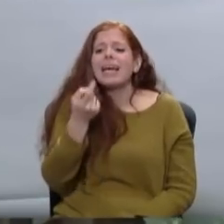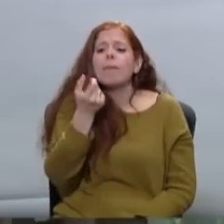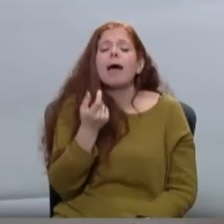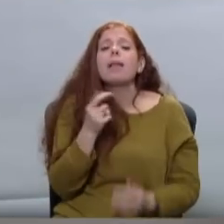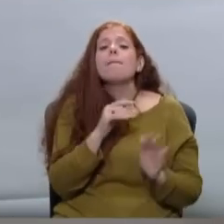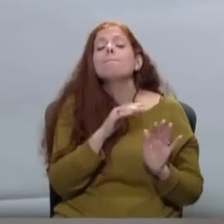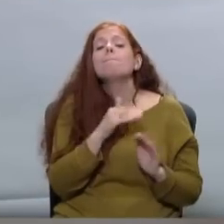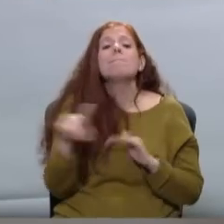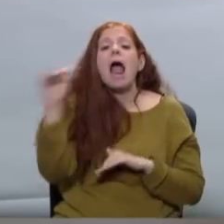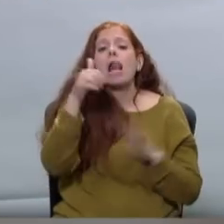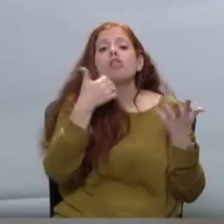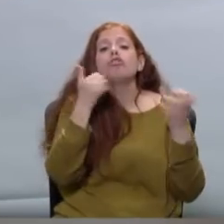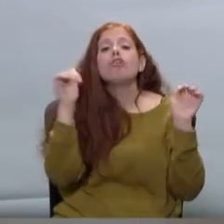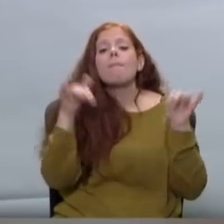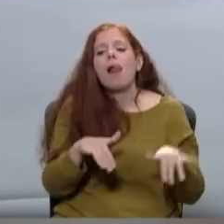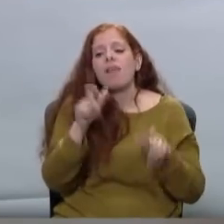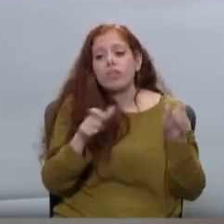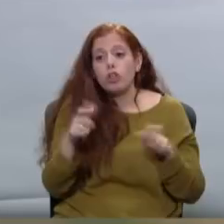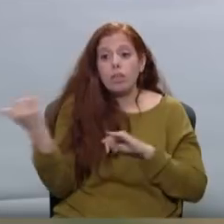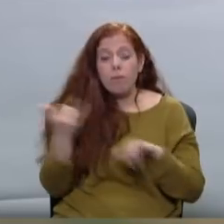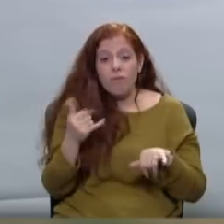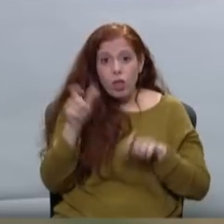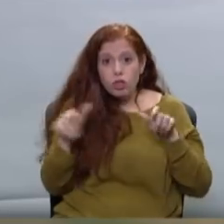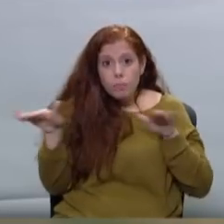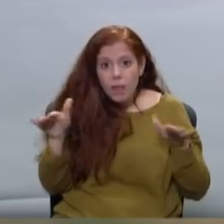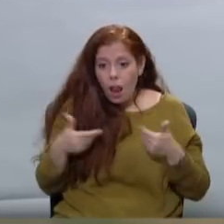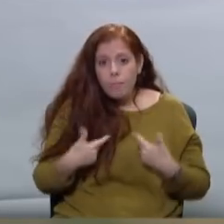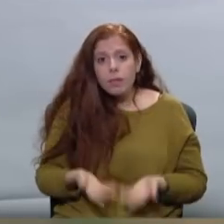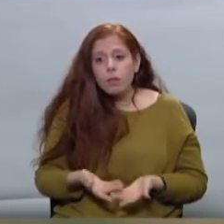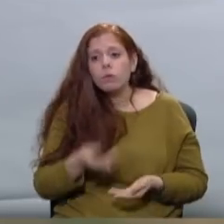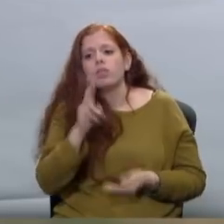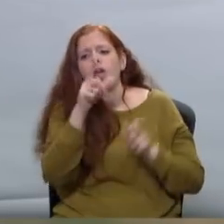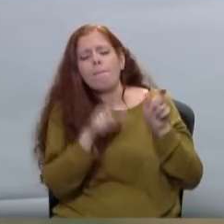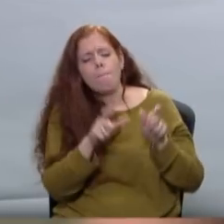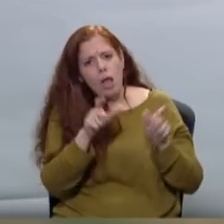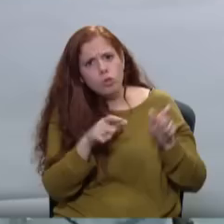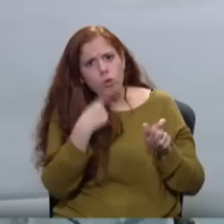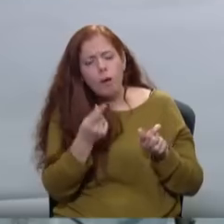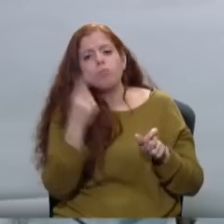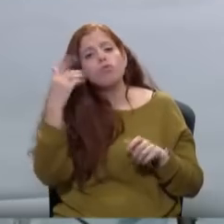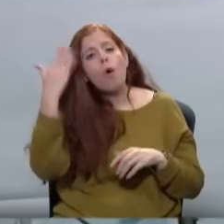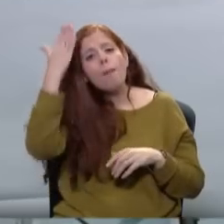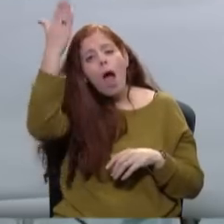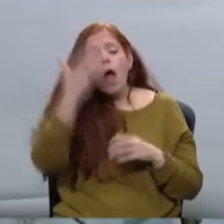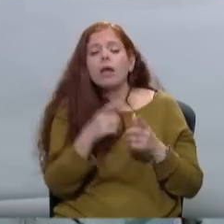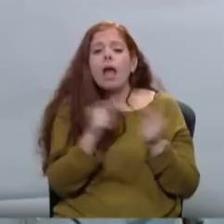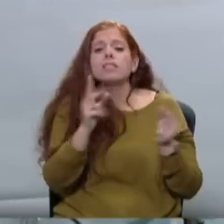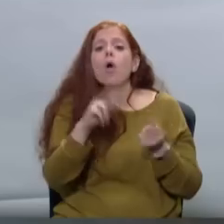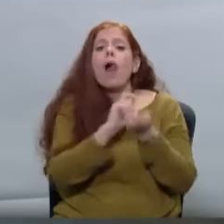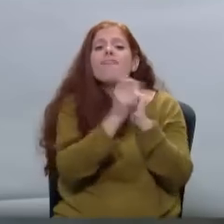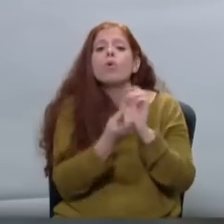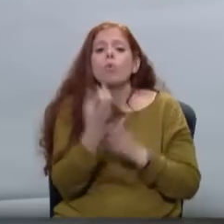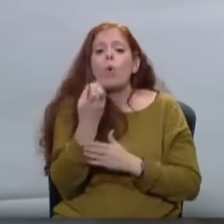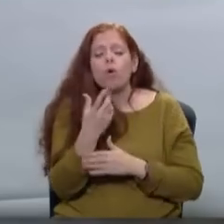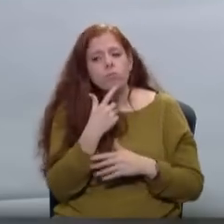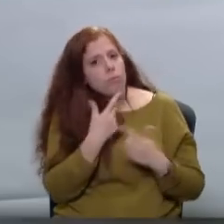60,000 איש. אתה מביא בועלים מתאילנד ואני השכן שלך. יש הרבה שמדברים על יום אחד שעזה יכולה להיות הונג קונג. למה לא?